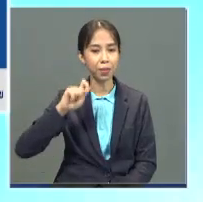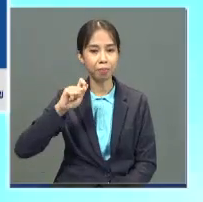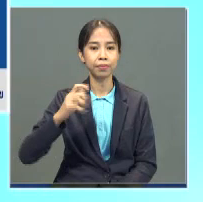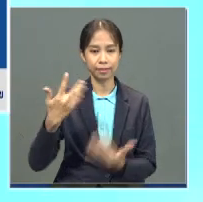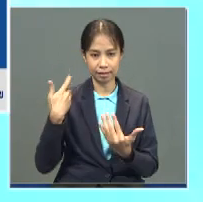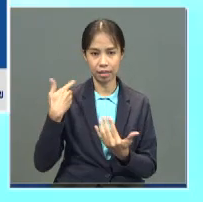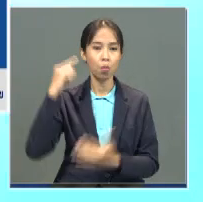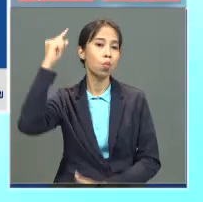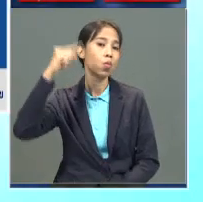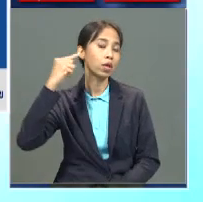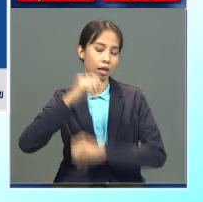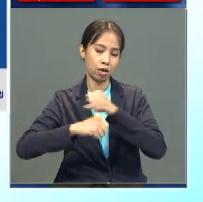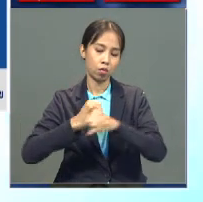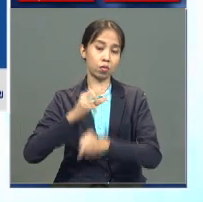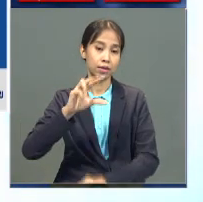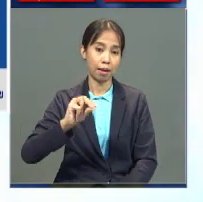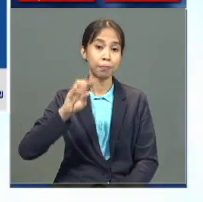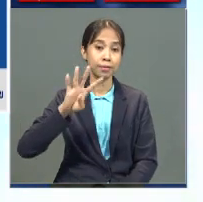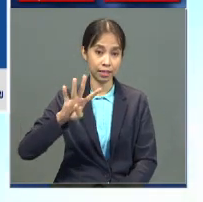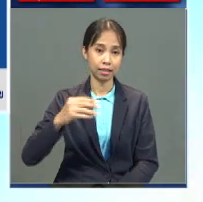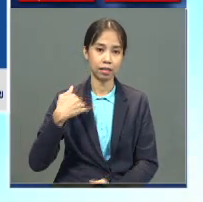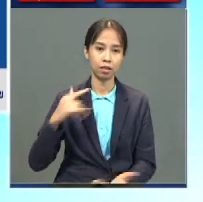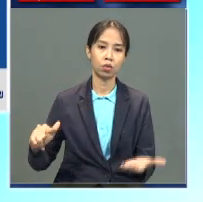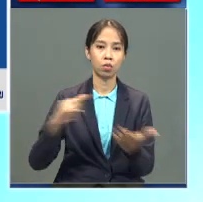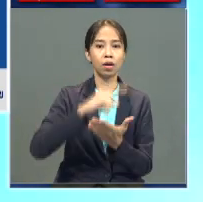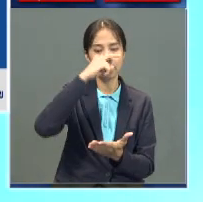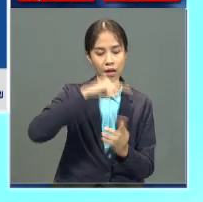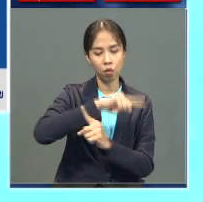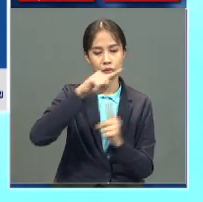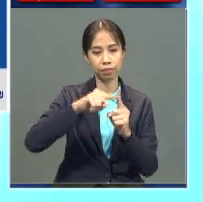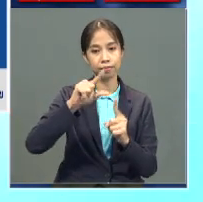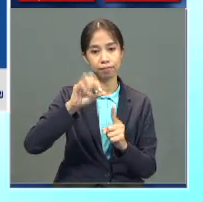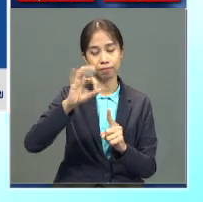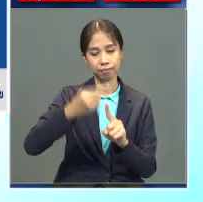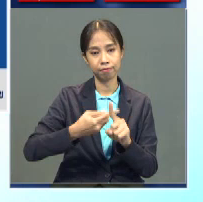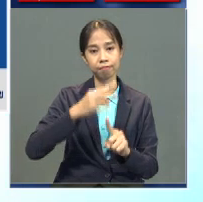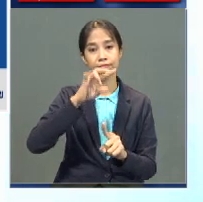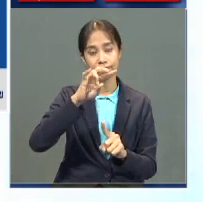นะคะซึ่งพื้นที่ต่างๆเหล่านี้เจ้าหน้าที่ก็จะมีการตรวจคัดกรองและก็พบผู้ติดเชื้อมาไล่เรียงกันดูนะคะว่าเจ็ดคนที่เป็นผู้ติดเชื้อและเดินทางมาจากต่างประเทศวันนี้เนี่ยอยู่มาเดินทางมาจากพื้นที่ไหนบ้างคนแรกในเดินทางมาจากดูไบสหรัฐอาหรับเอมิเรตส์ค่ะเป็นหญิงอายุ34ปีเดินทางถึงประเทศไทยเมื่อวันที่ 29